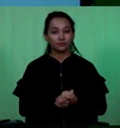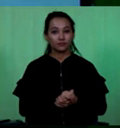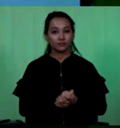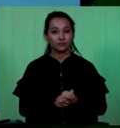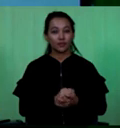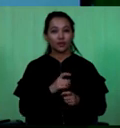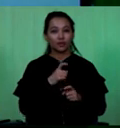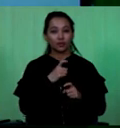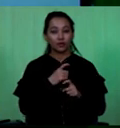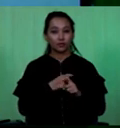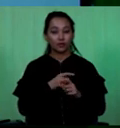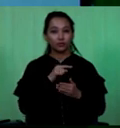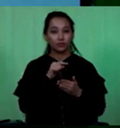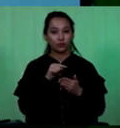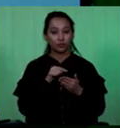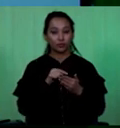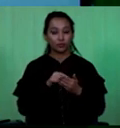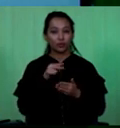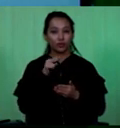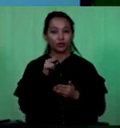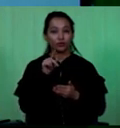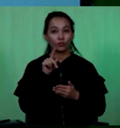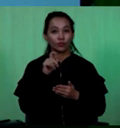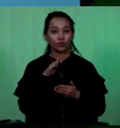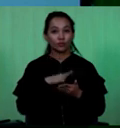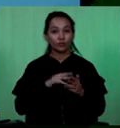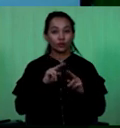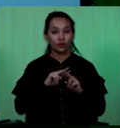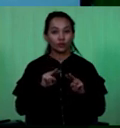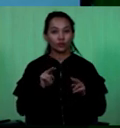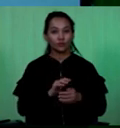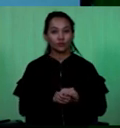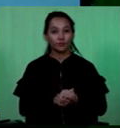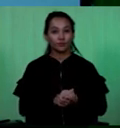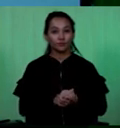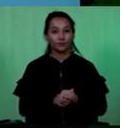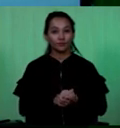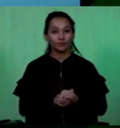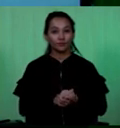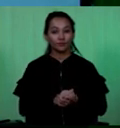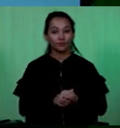Ushbu tenglamamizda noma'lum son 2190 ga teng.